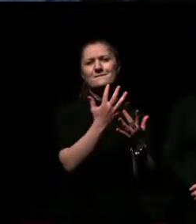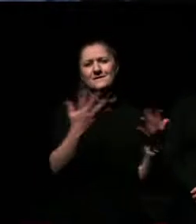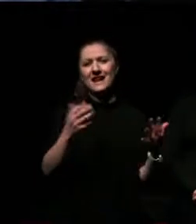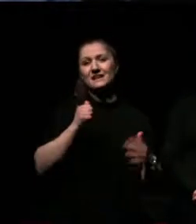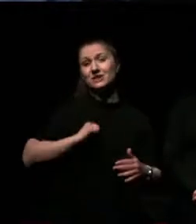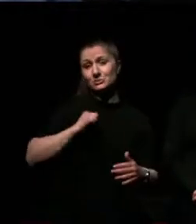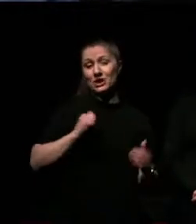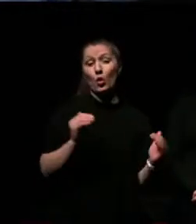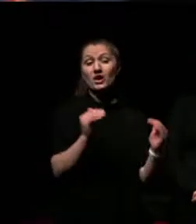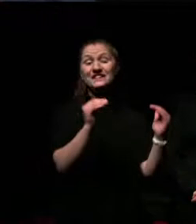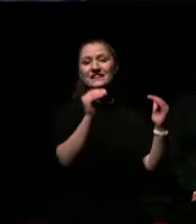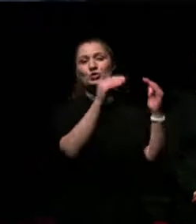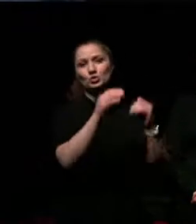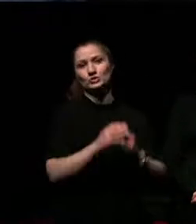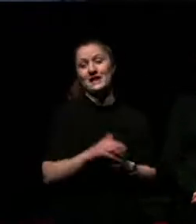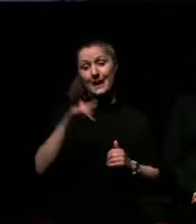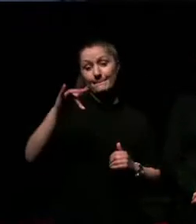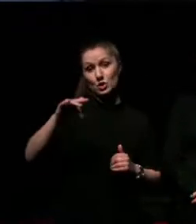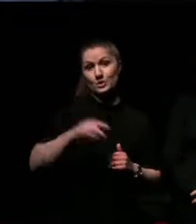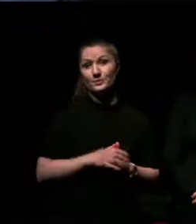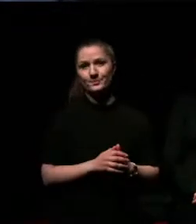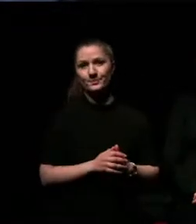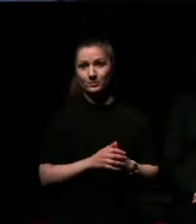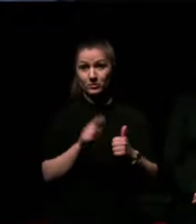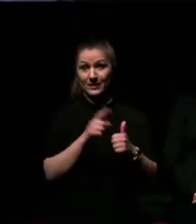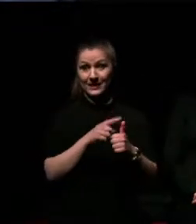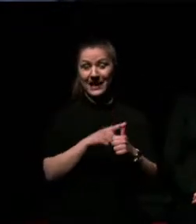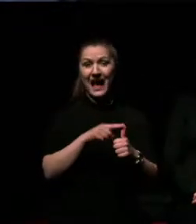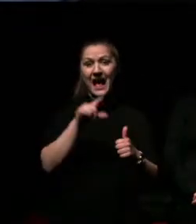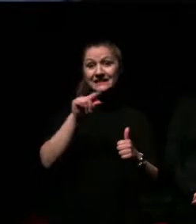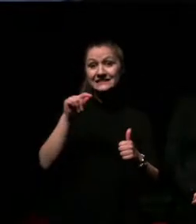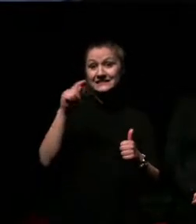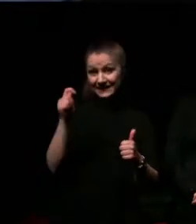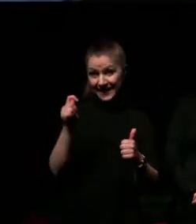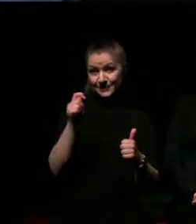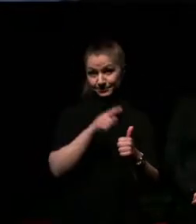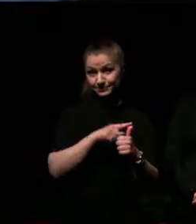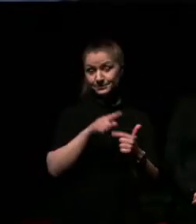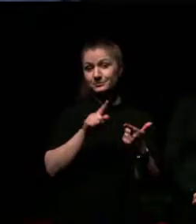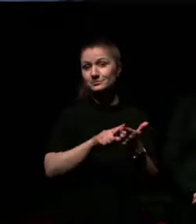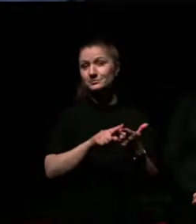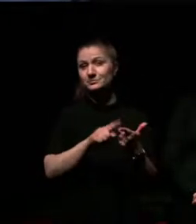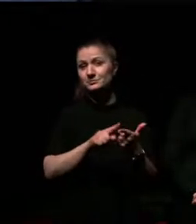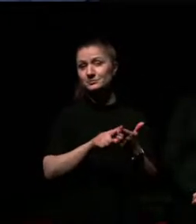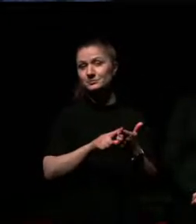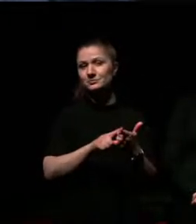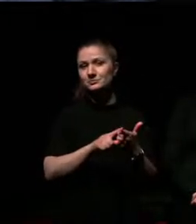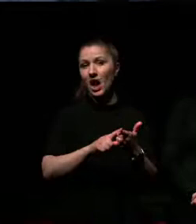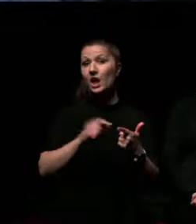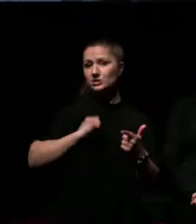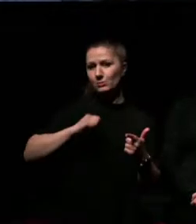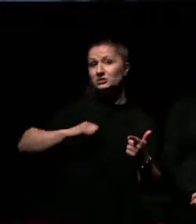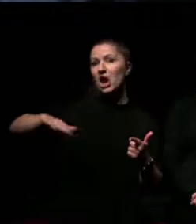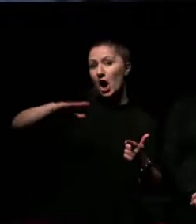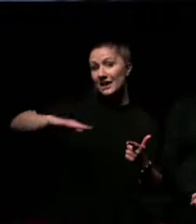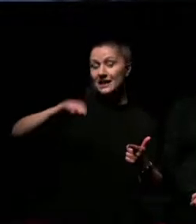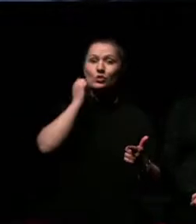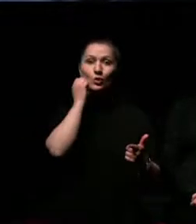samiske organisasjoner i byen, blant annet Samisk Student i Trantesne, Samisk Arena